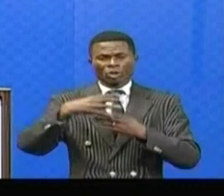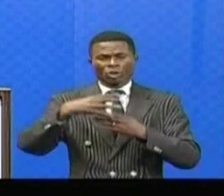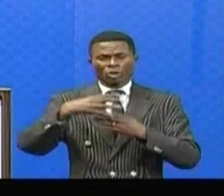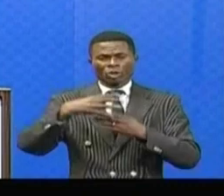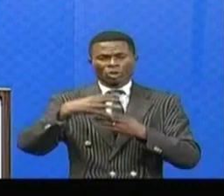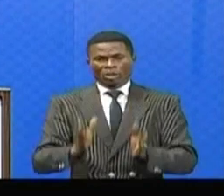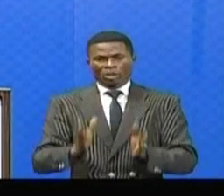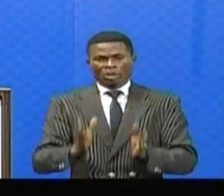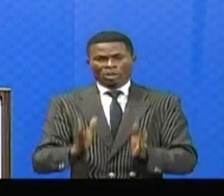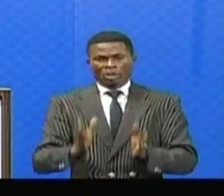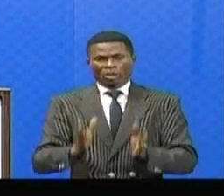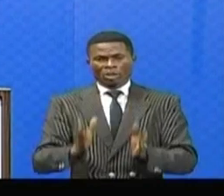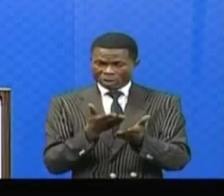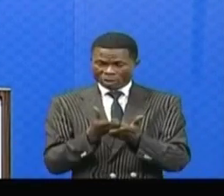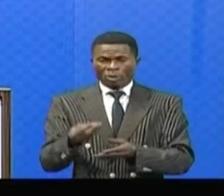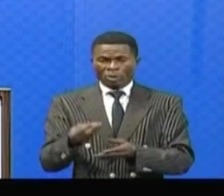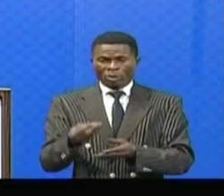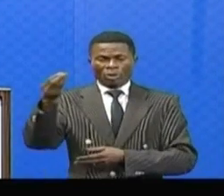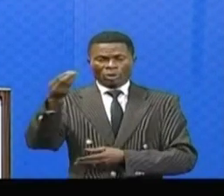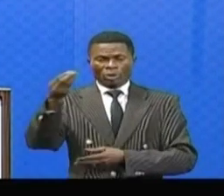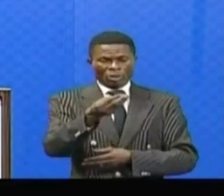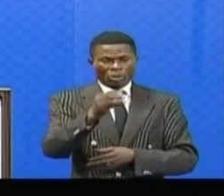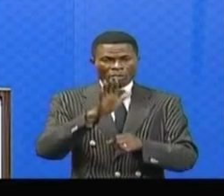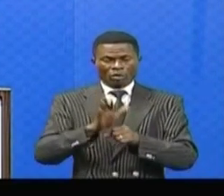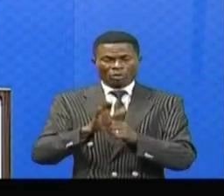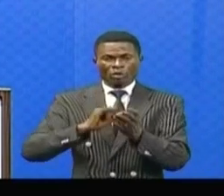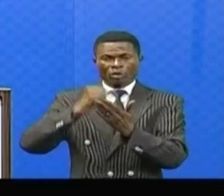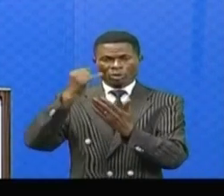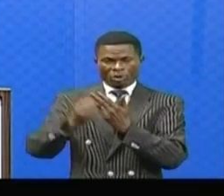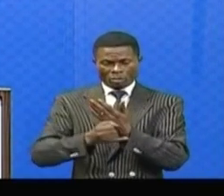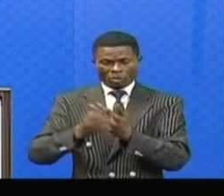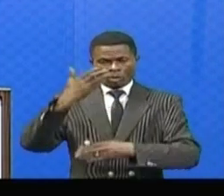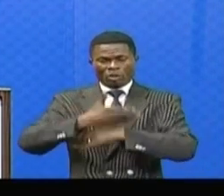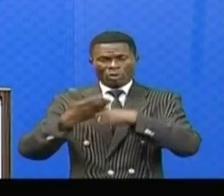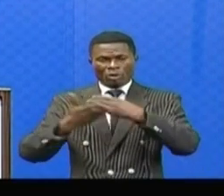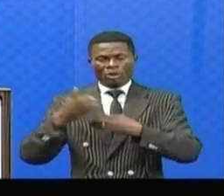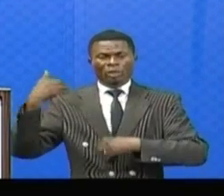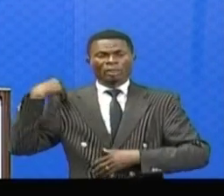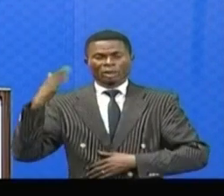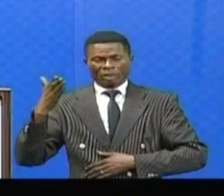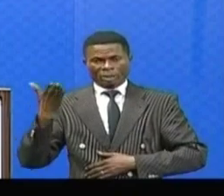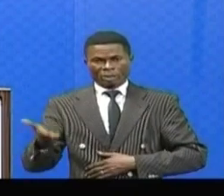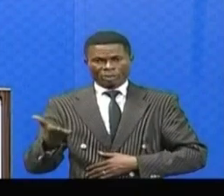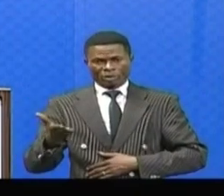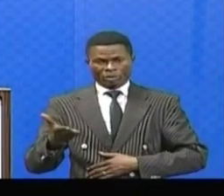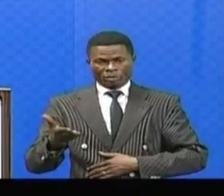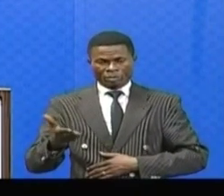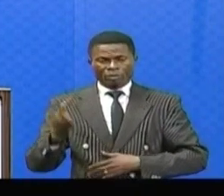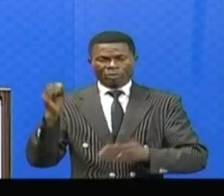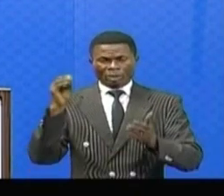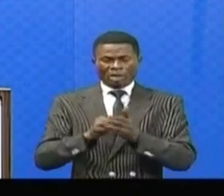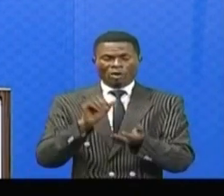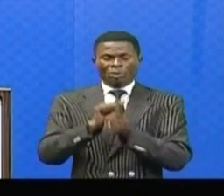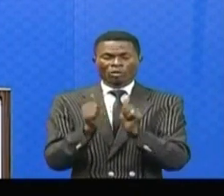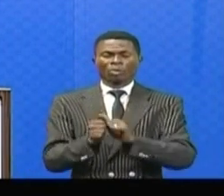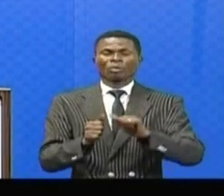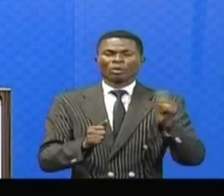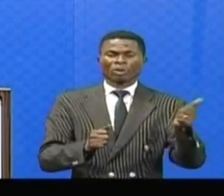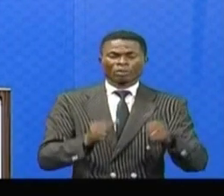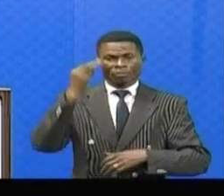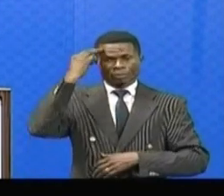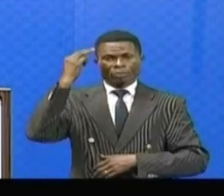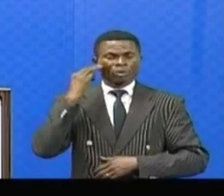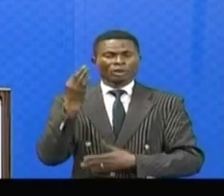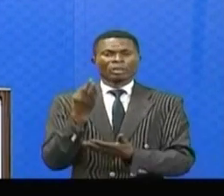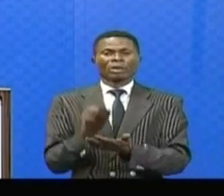Cette enveloppe sera affectée à divers projets d'investissement public. Sur un autre chapitre, le ministre